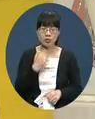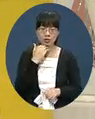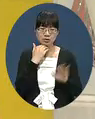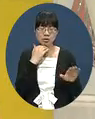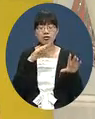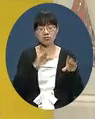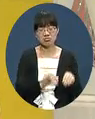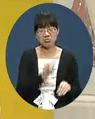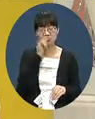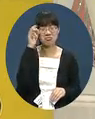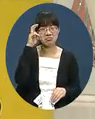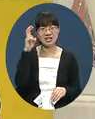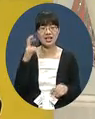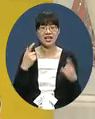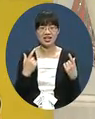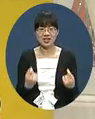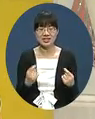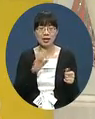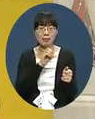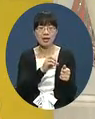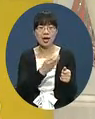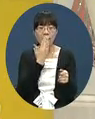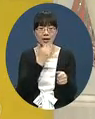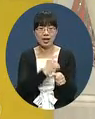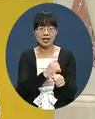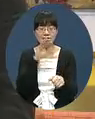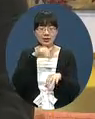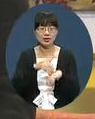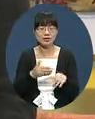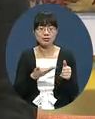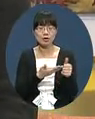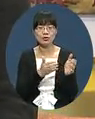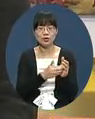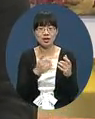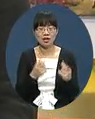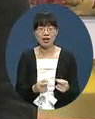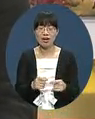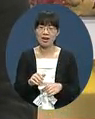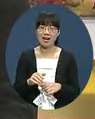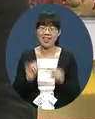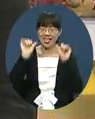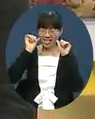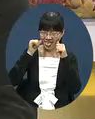나을 거야 이렇게 아이한테 이야기하게 하는 걸 연습을 시키는 거예요. 그리고 야